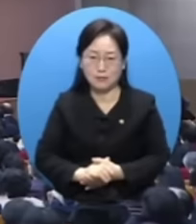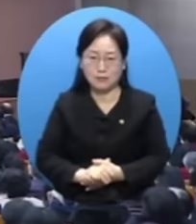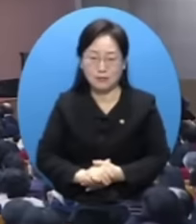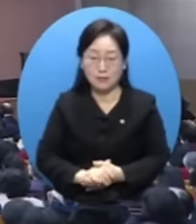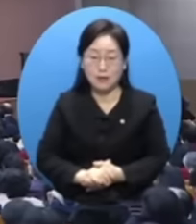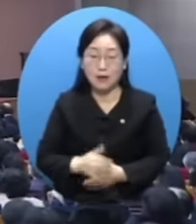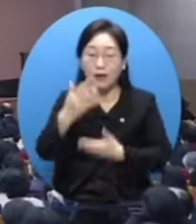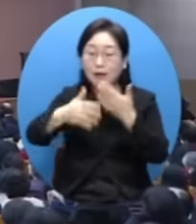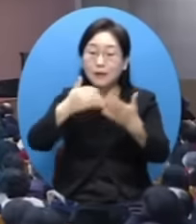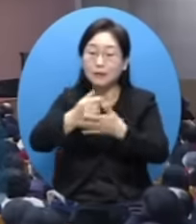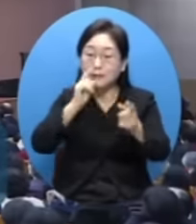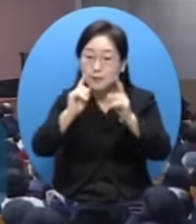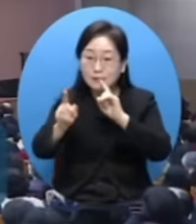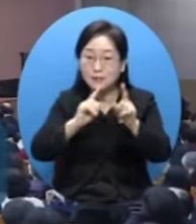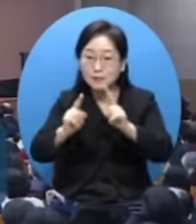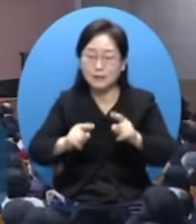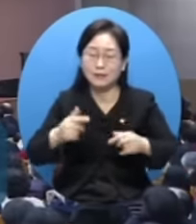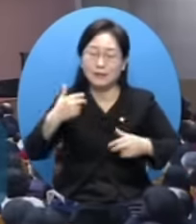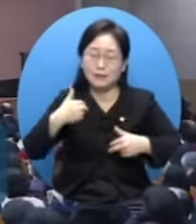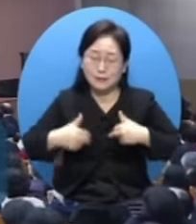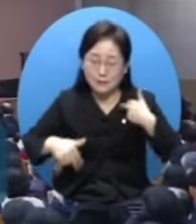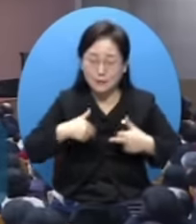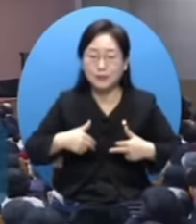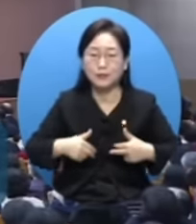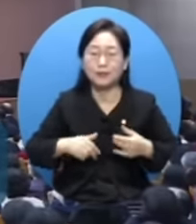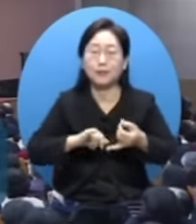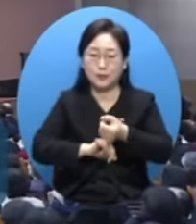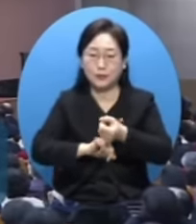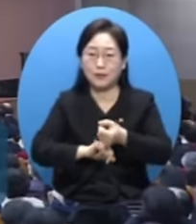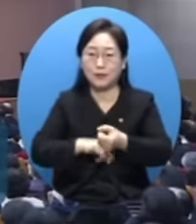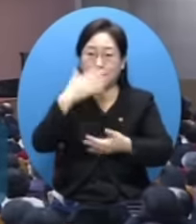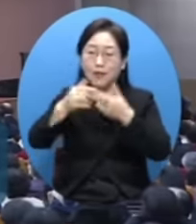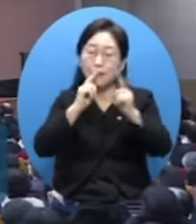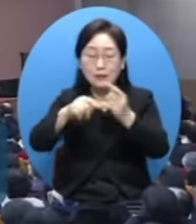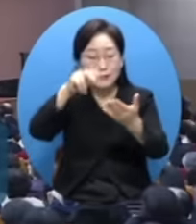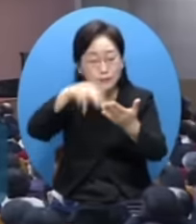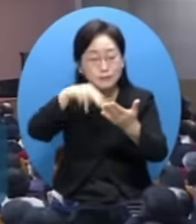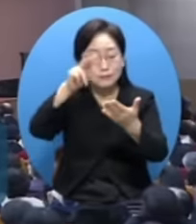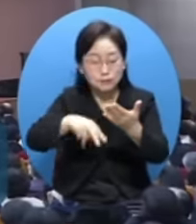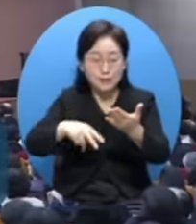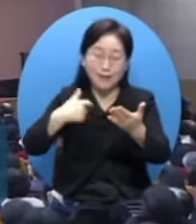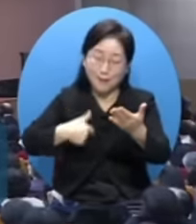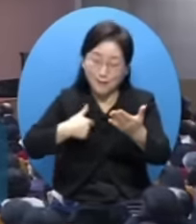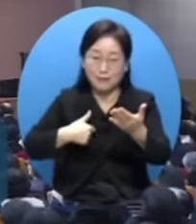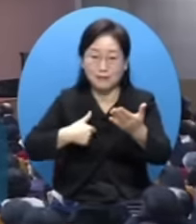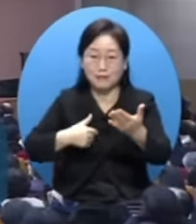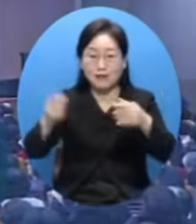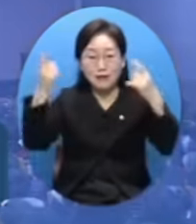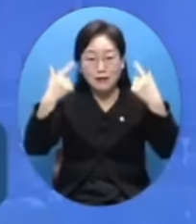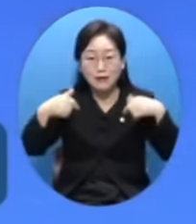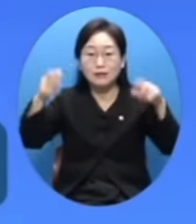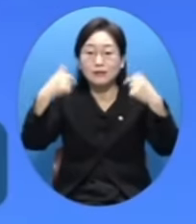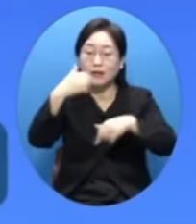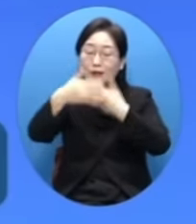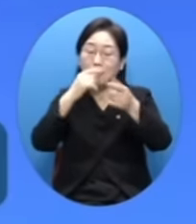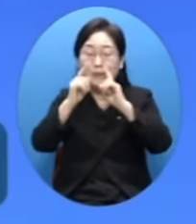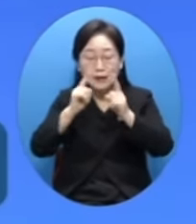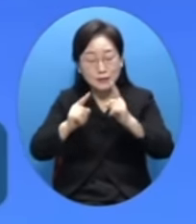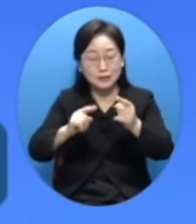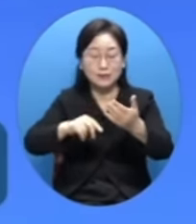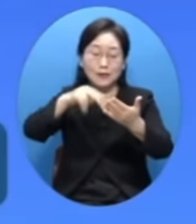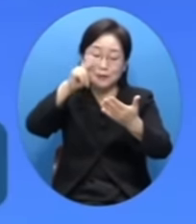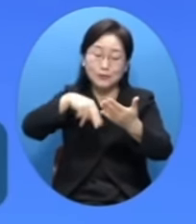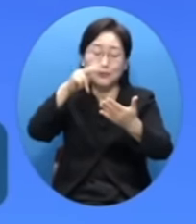무엇보다도 하나님 말씀을 즐거워해야 되는 것입니다 말씀이 내 삶의 기쁨이 돼야 되는 것입니다 언제나 내 말씀이 내 삶의